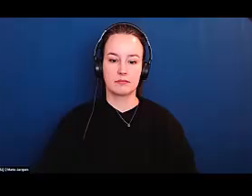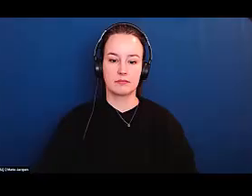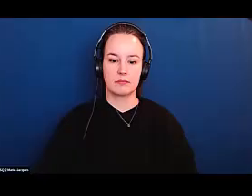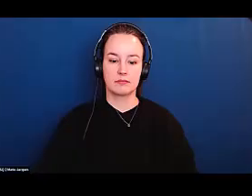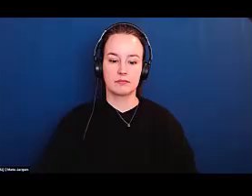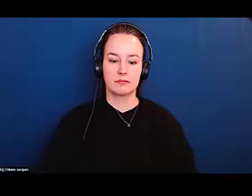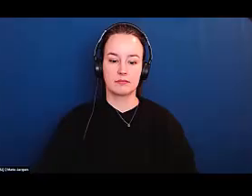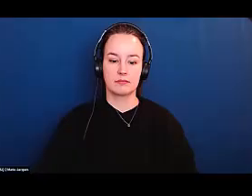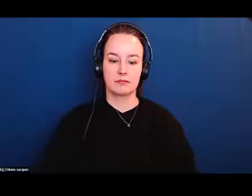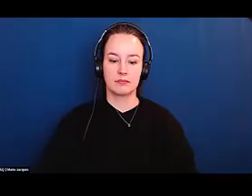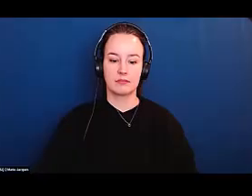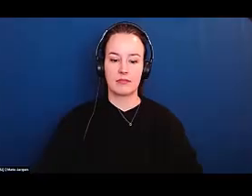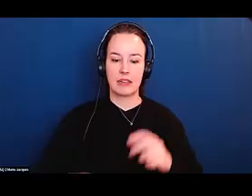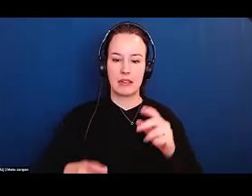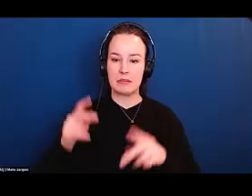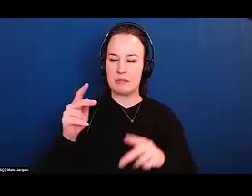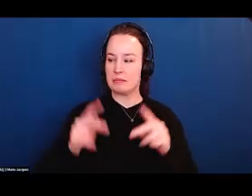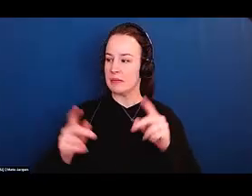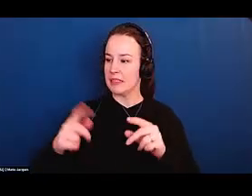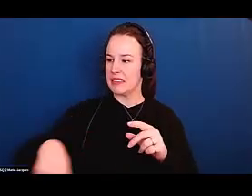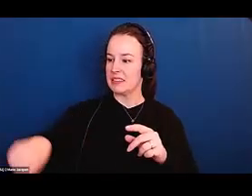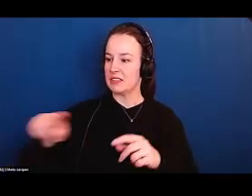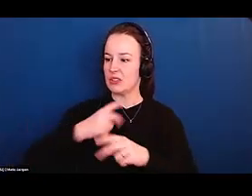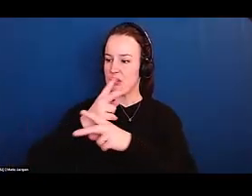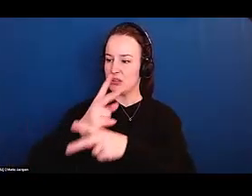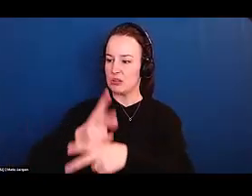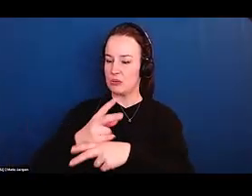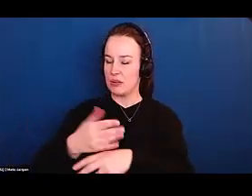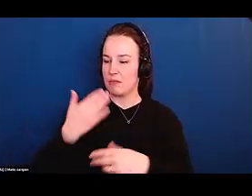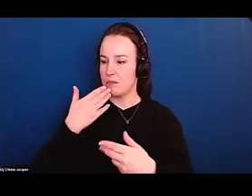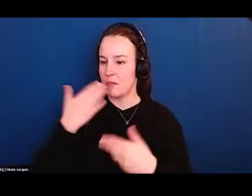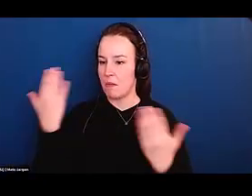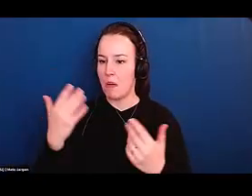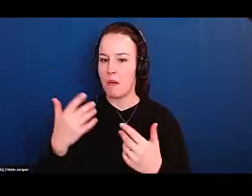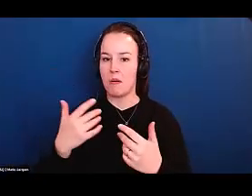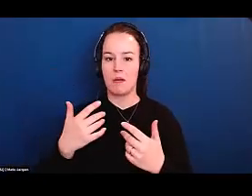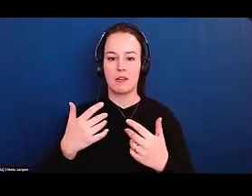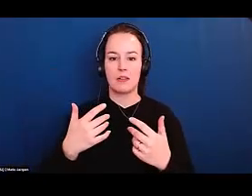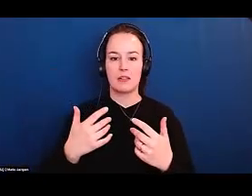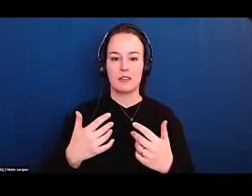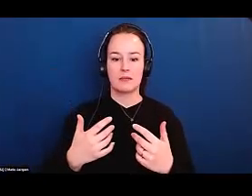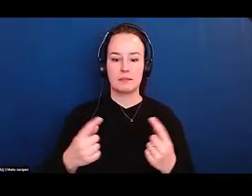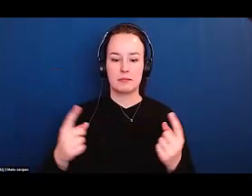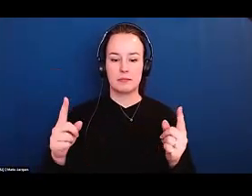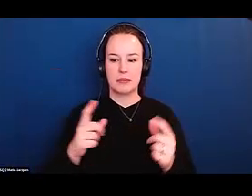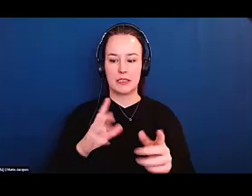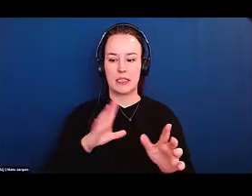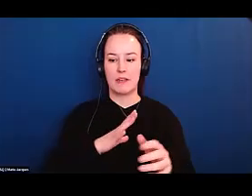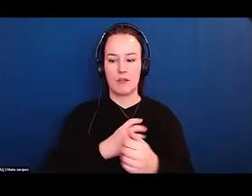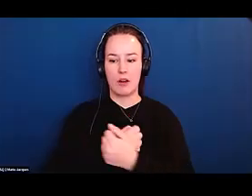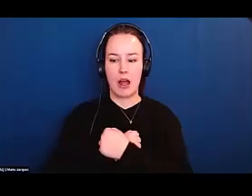Les personnes souvent ne reçoivent pas les bons soins. Ils ont oublié ce que c'est que l'amour.